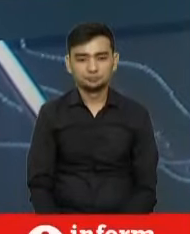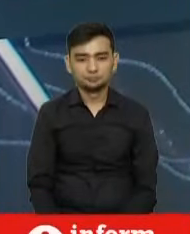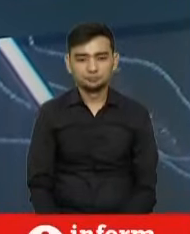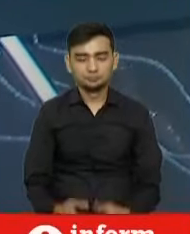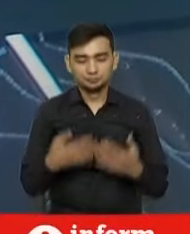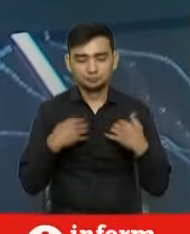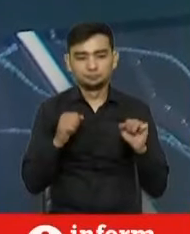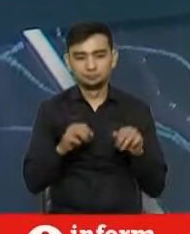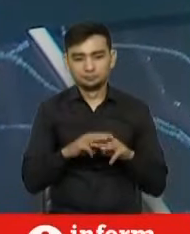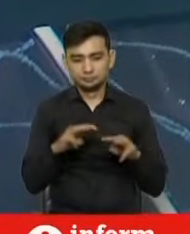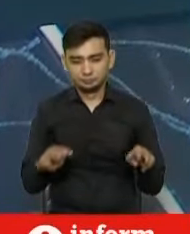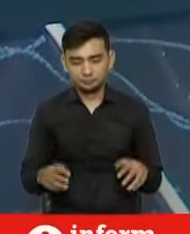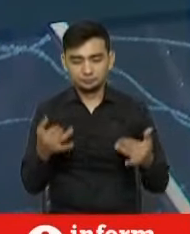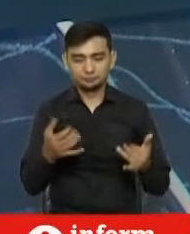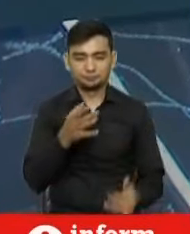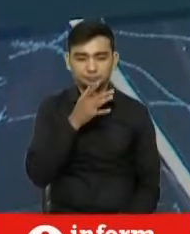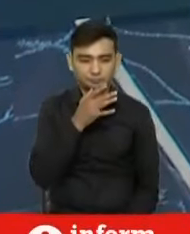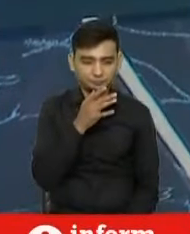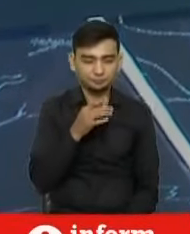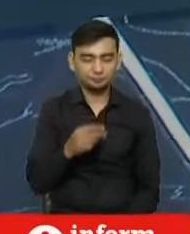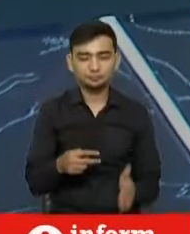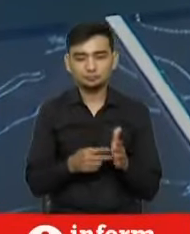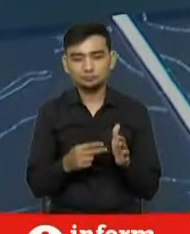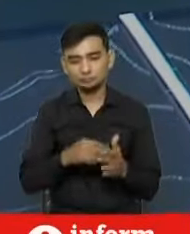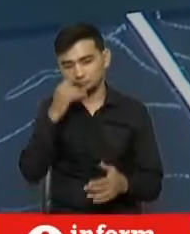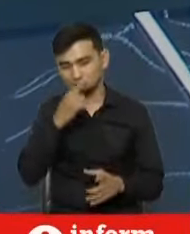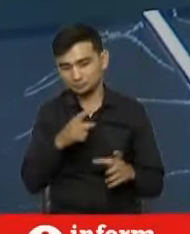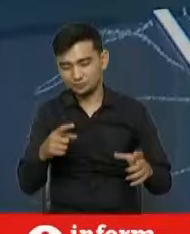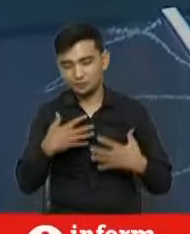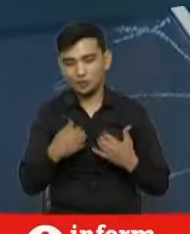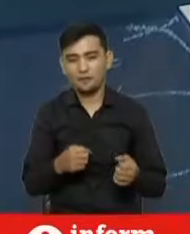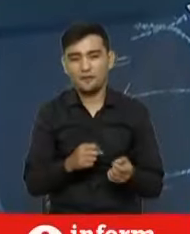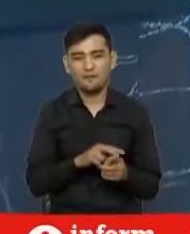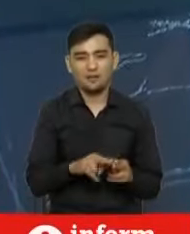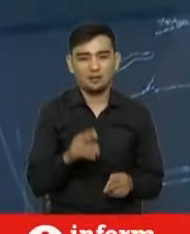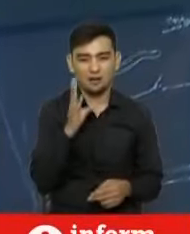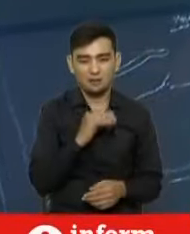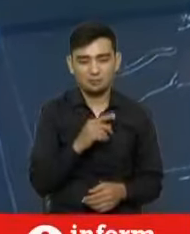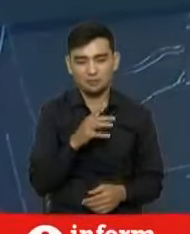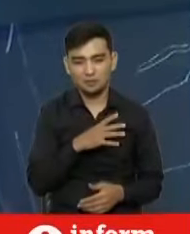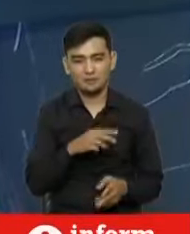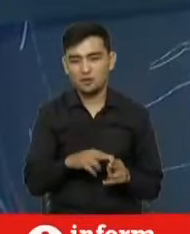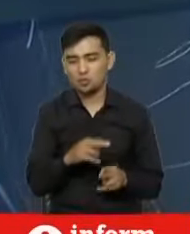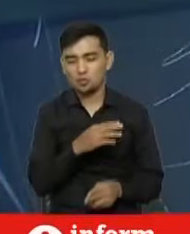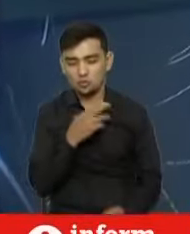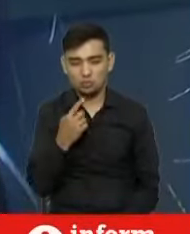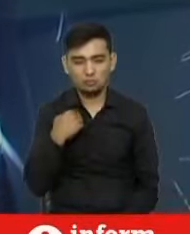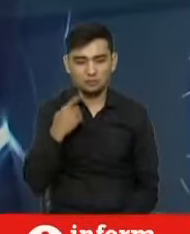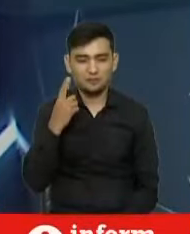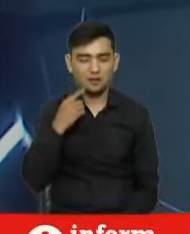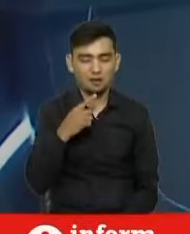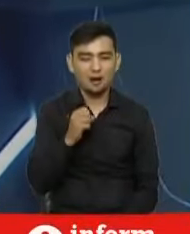Денсаулық сақтау министрі қазіргі уақыт белдеуі қазақстандықтардың денсаулығына кері әсер етпегеніне сенімді.